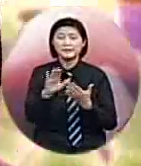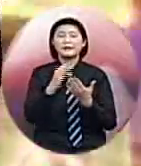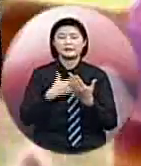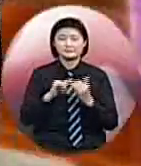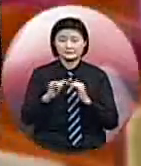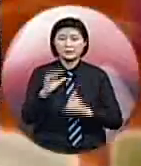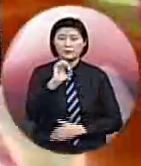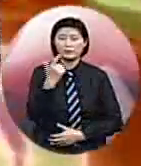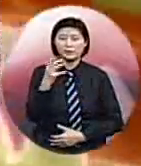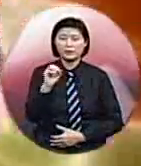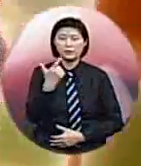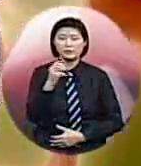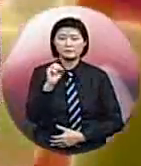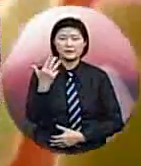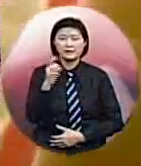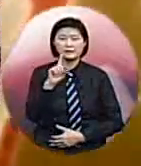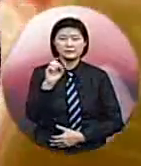분은